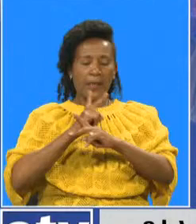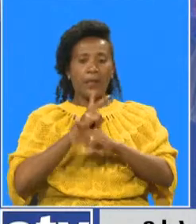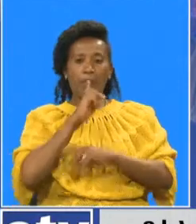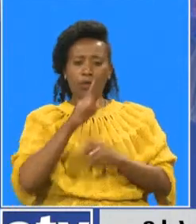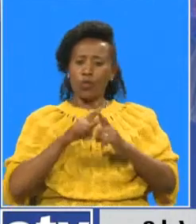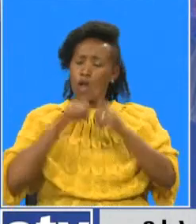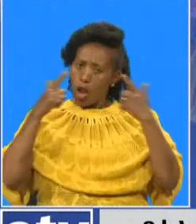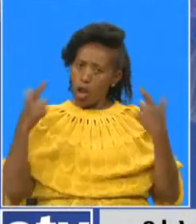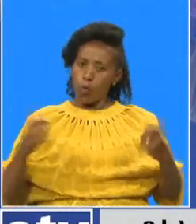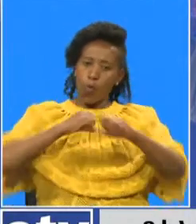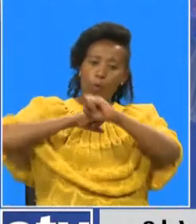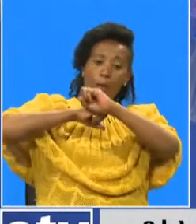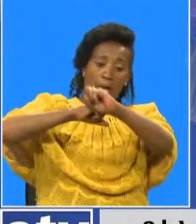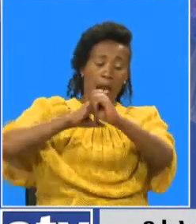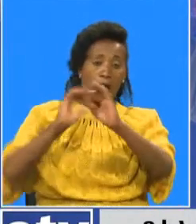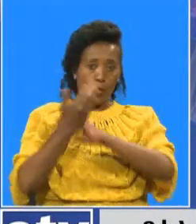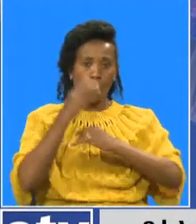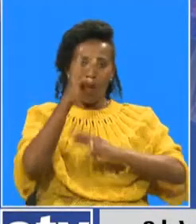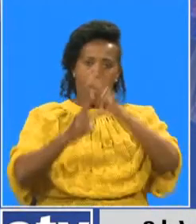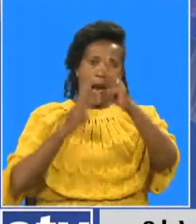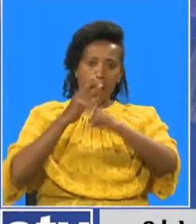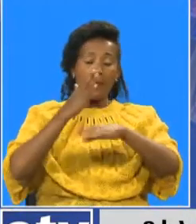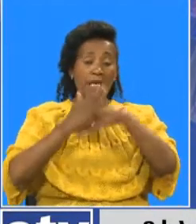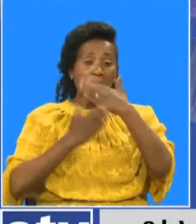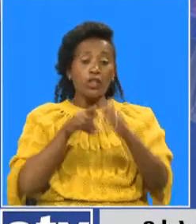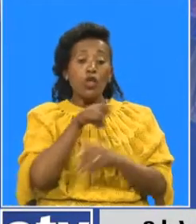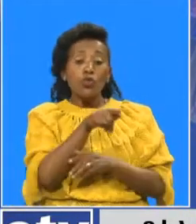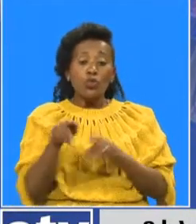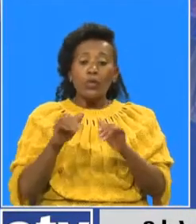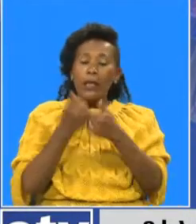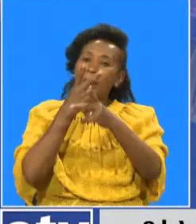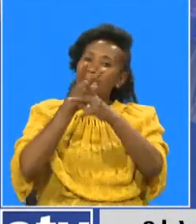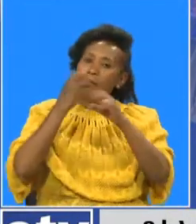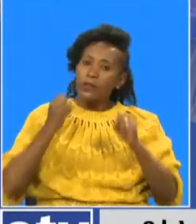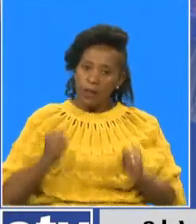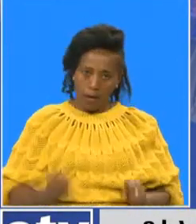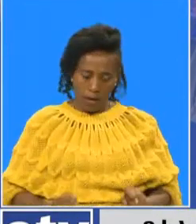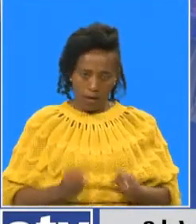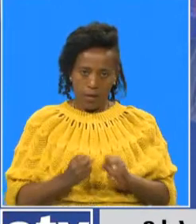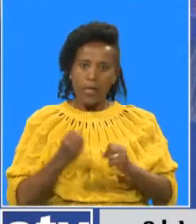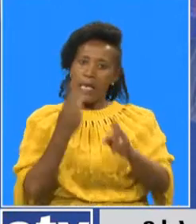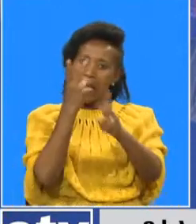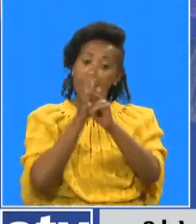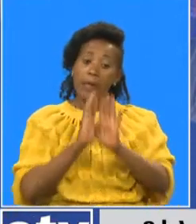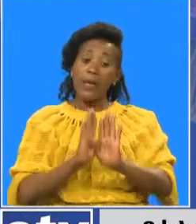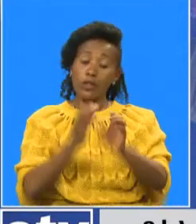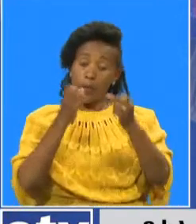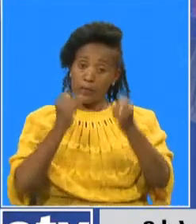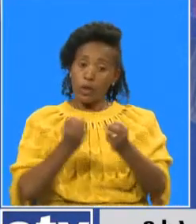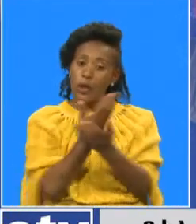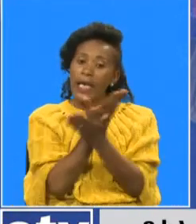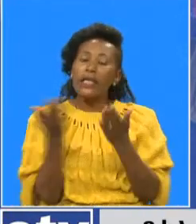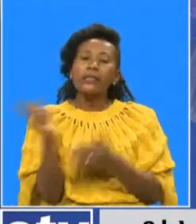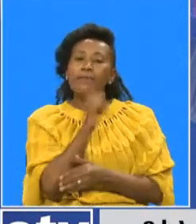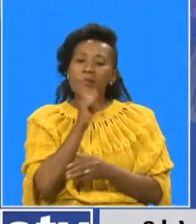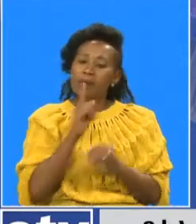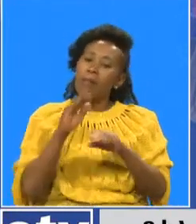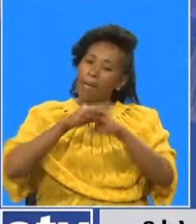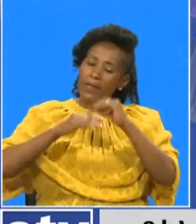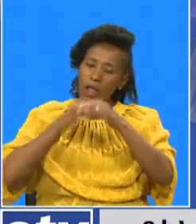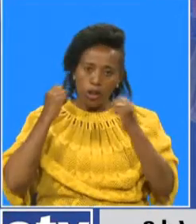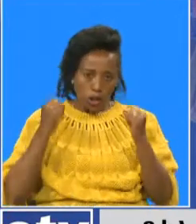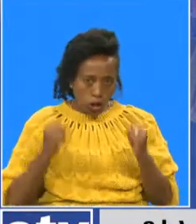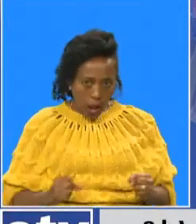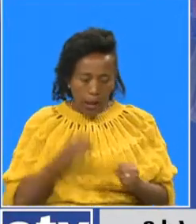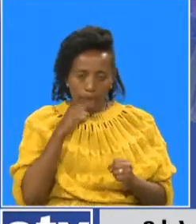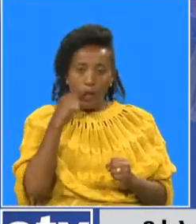ነው ትልቁ መከላከል የሆነው በአለም ደረጃ እና እሱን እንዴት መጠበቅ ይችላሉ ሊያስጠብቃቸው የሚችል ነገሮችስ ምን ማመቻቸት